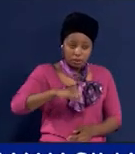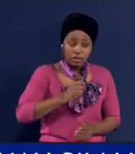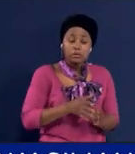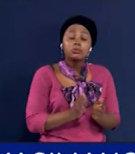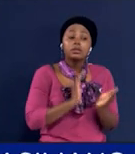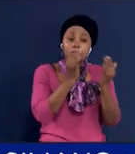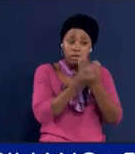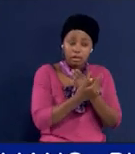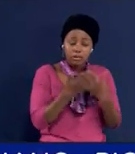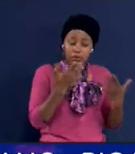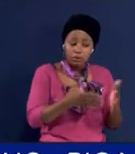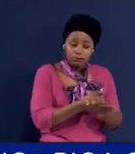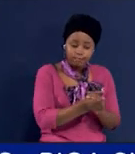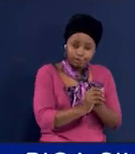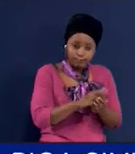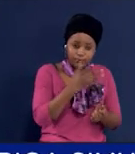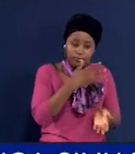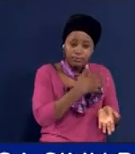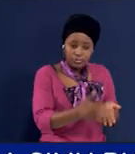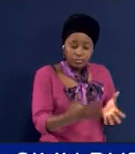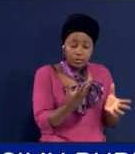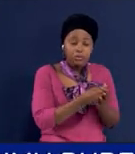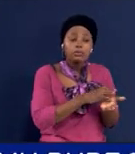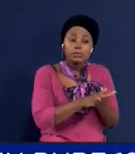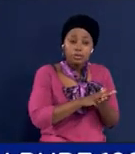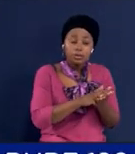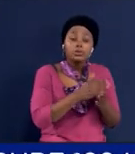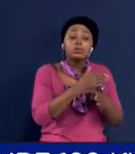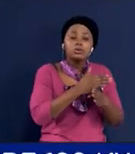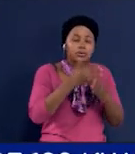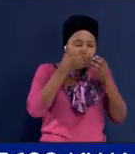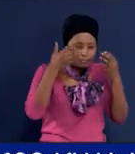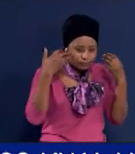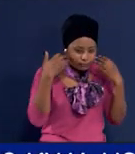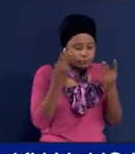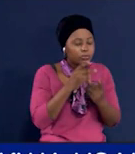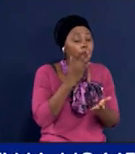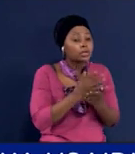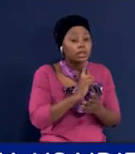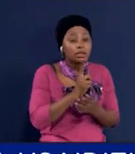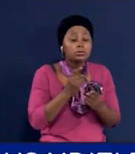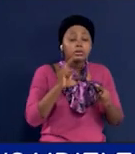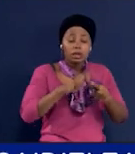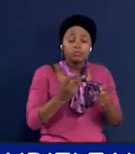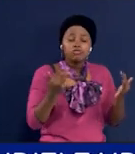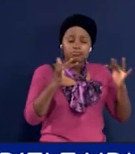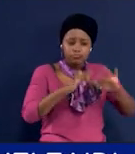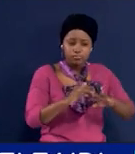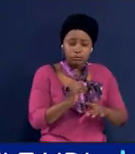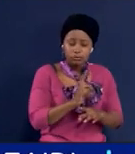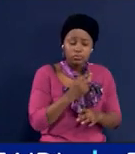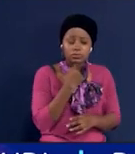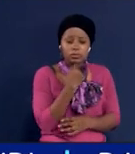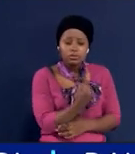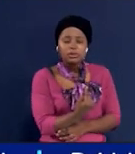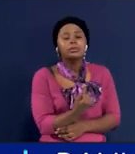kunawa mikono mara kwa mara kwa maji tiririka pamoja na sabuni, tuvae barakoa na tuhakikishe kwamba hatusongamani. Tusitumie kigezo cha